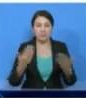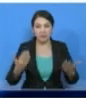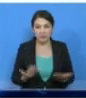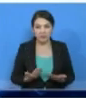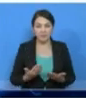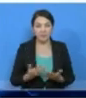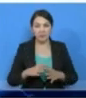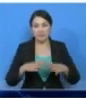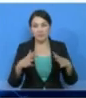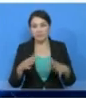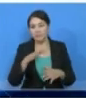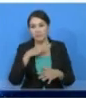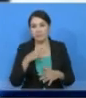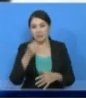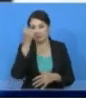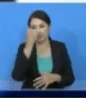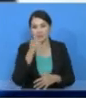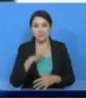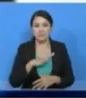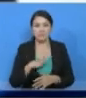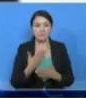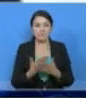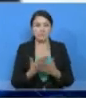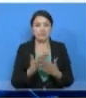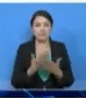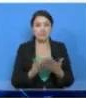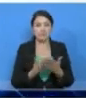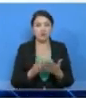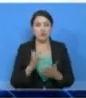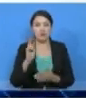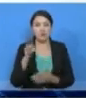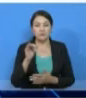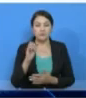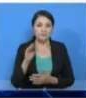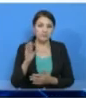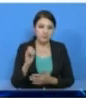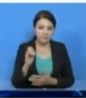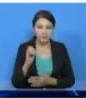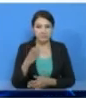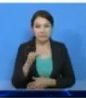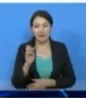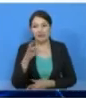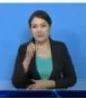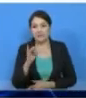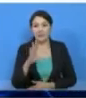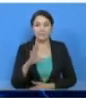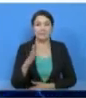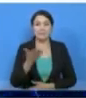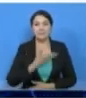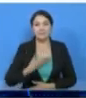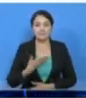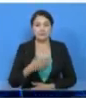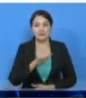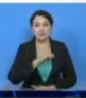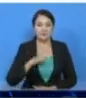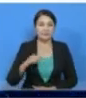да көпшіліктерінде наразылығын алып жатыр. Мысалға Көкжиде, мынау жаңағы Байқадам дегендер мына біздің